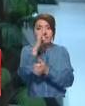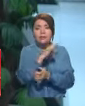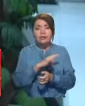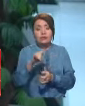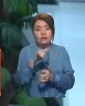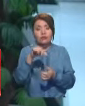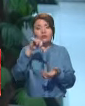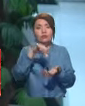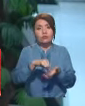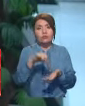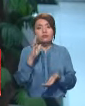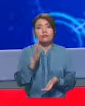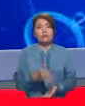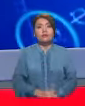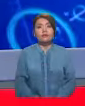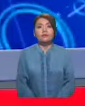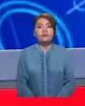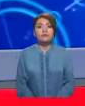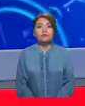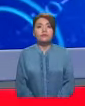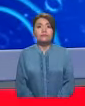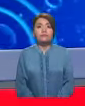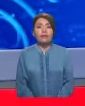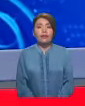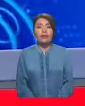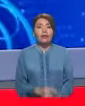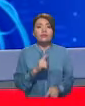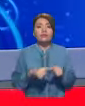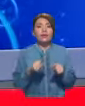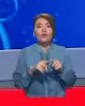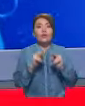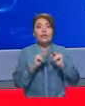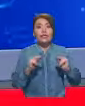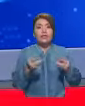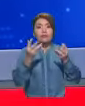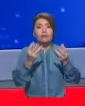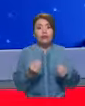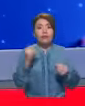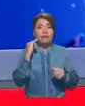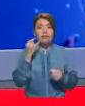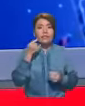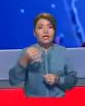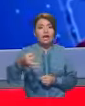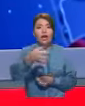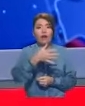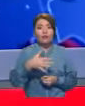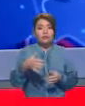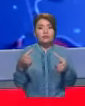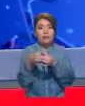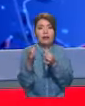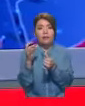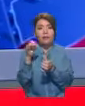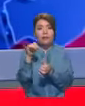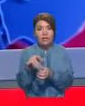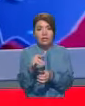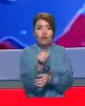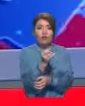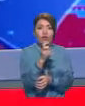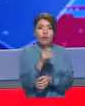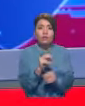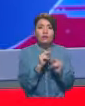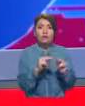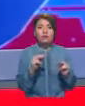этом участие. В преддверии Дня учителя в Павлодарском областном филиале партии «Аманат» прошел форум «Устаз